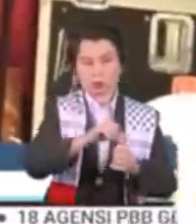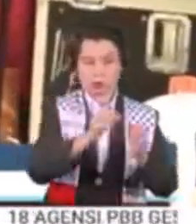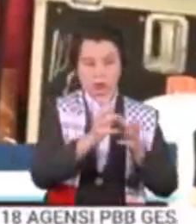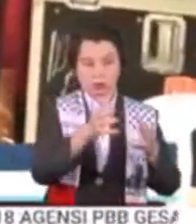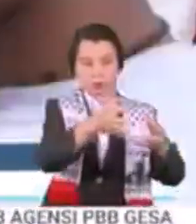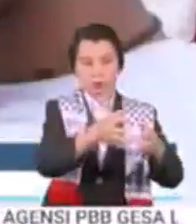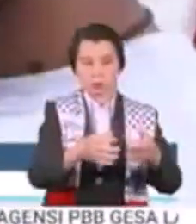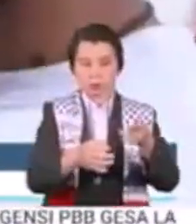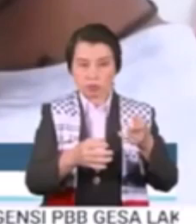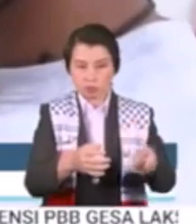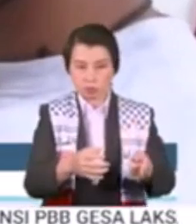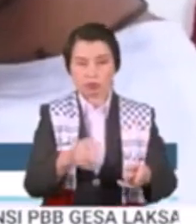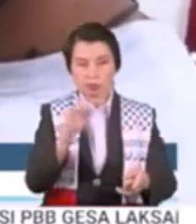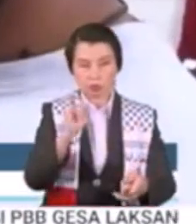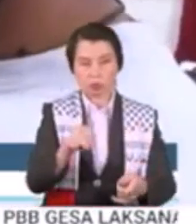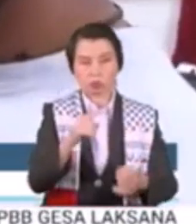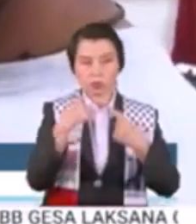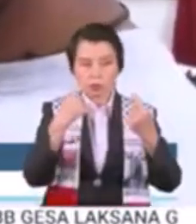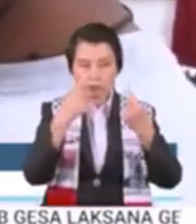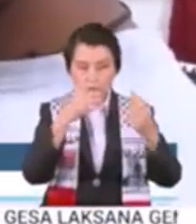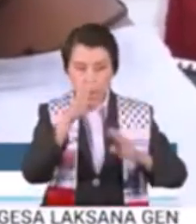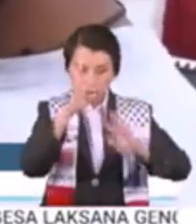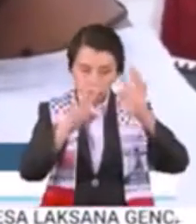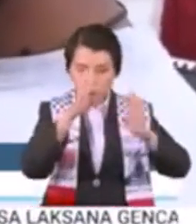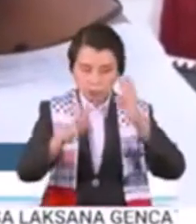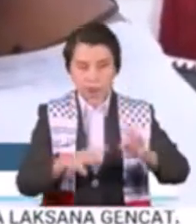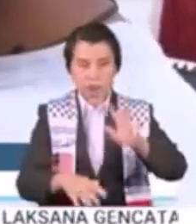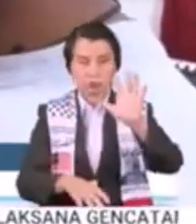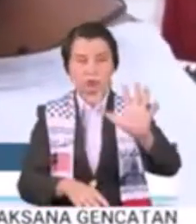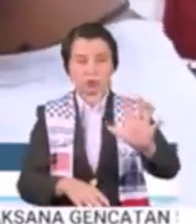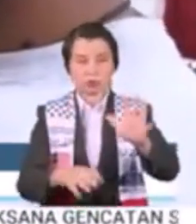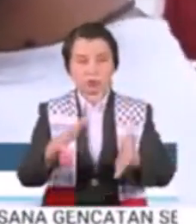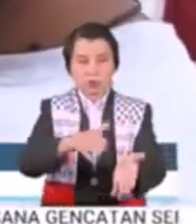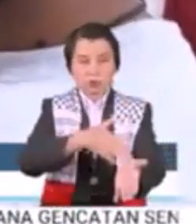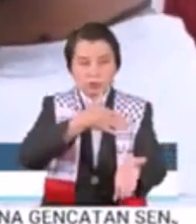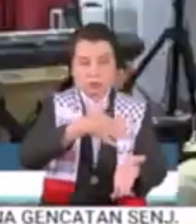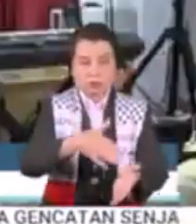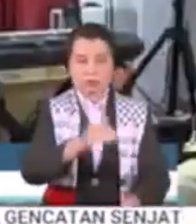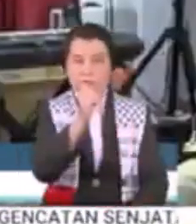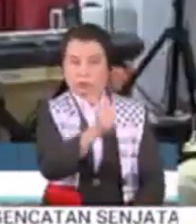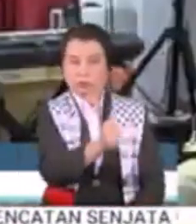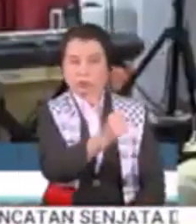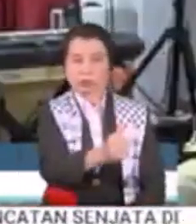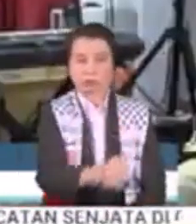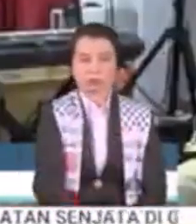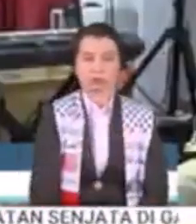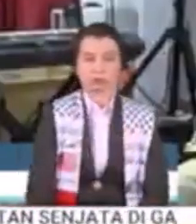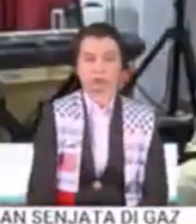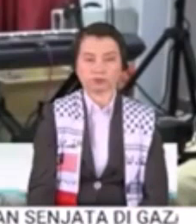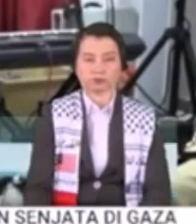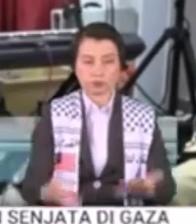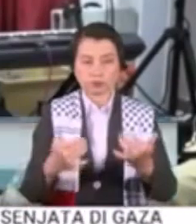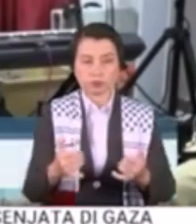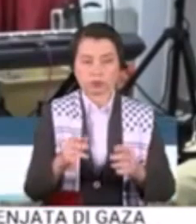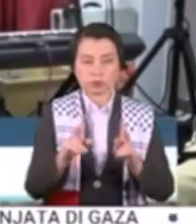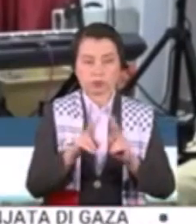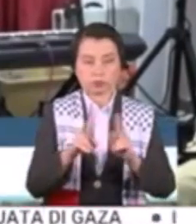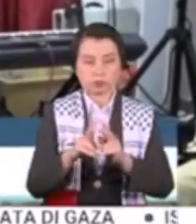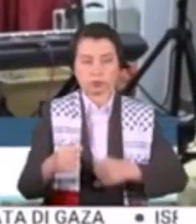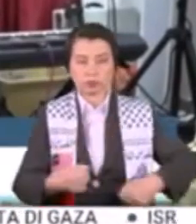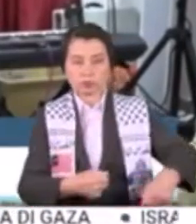kumpulan band tersebut sekurang-kurangnya telah berjaya mencipta 5 buah lagu ciptaan sendiri. Rakaman kali ini di Kampung Sungai Ruil